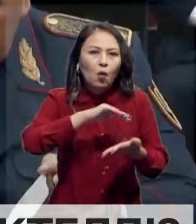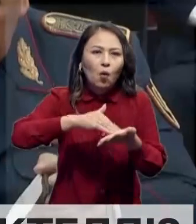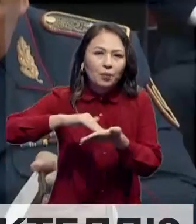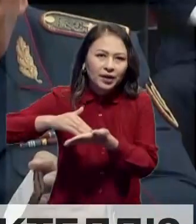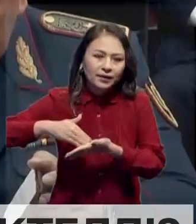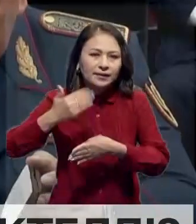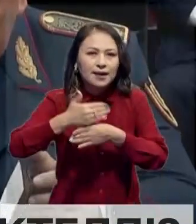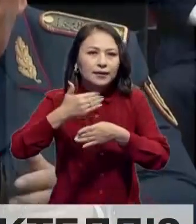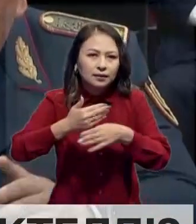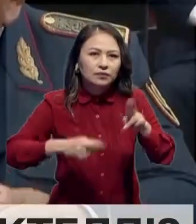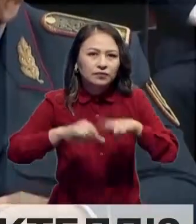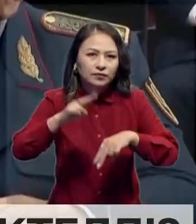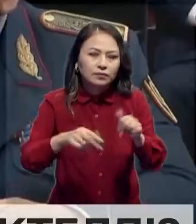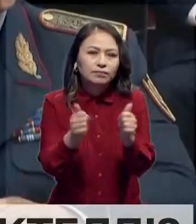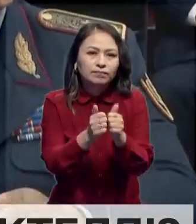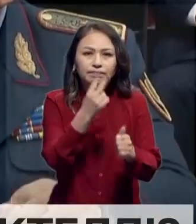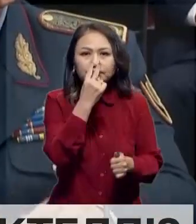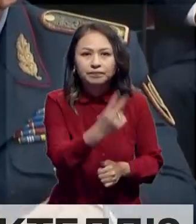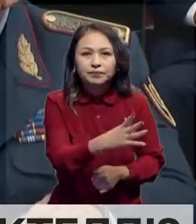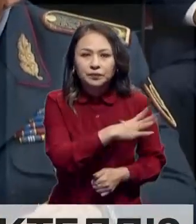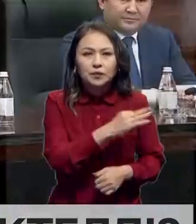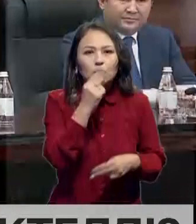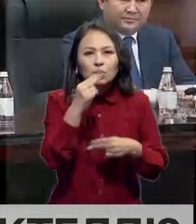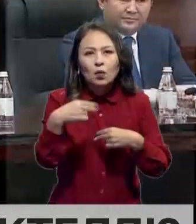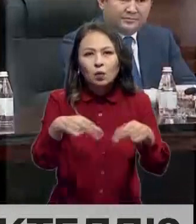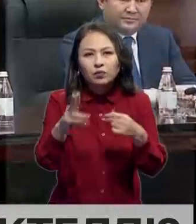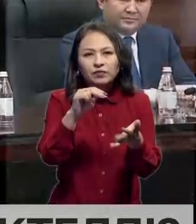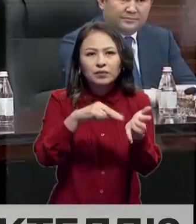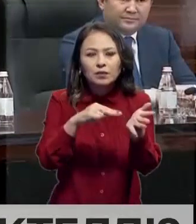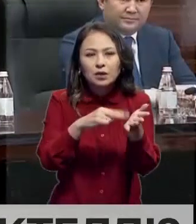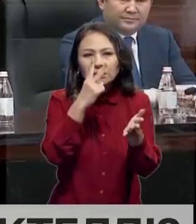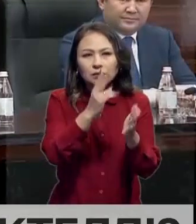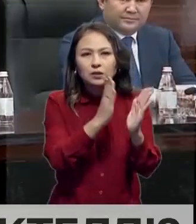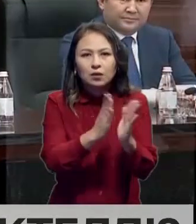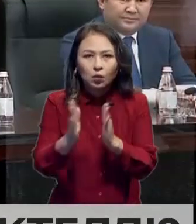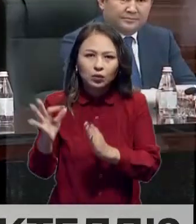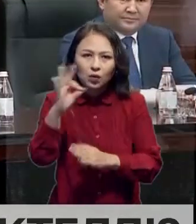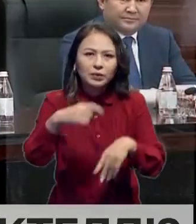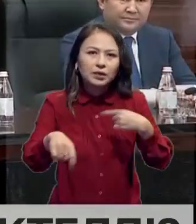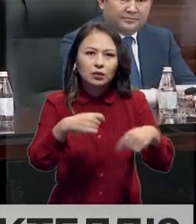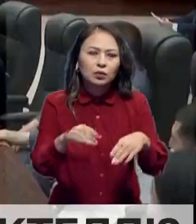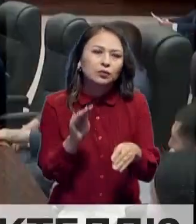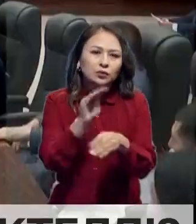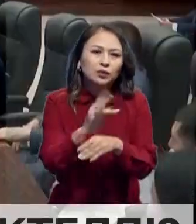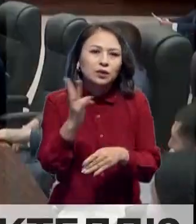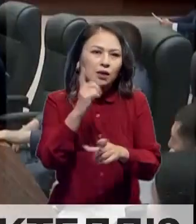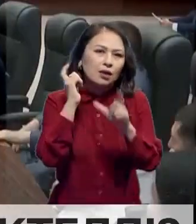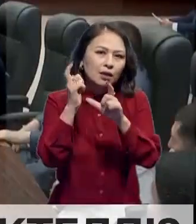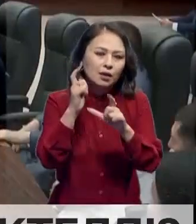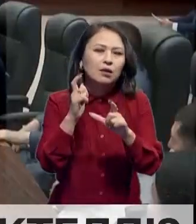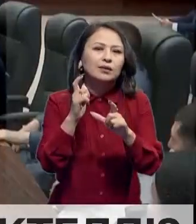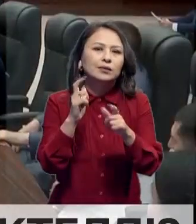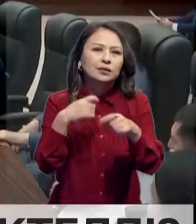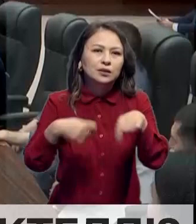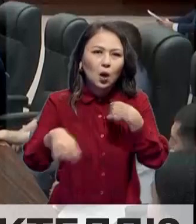театры құрылысының маңызына да тоқталды. Одан бөлік азық-түлік бағасын тұрақтандырып, ішкі нарықты отандық тауармен толықтыру,